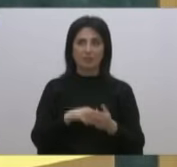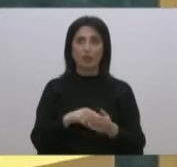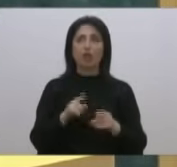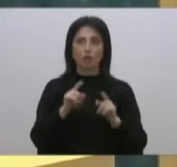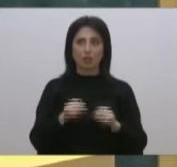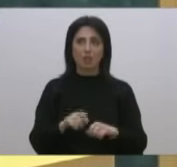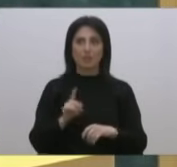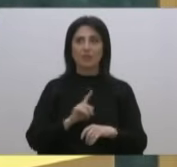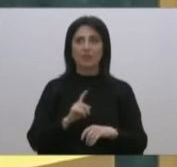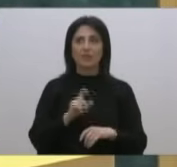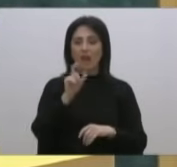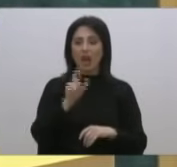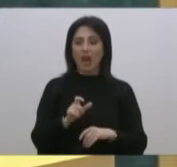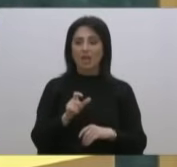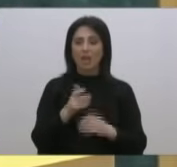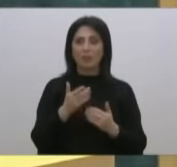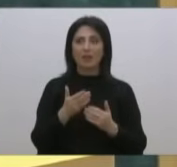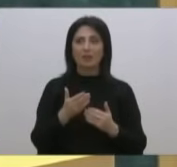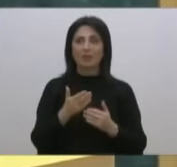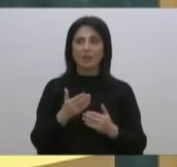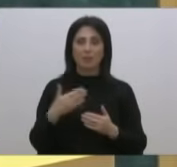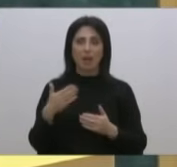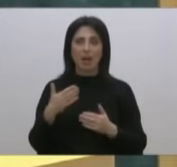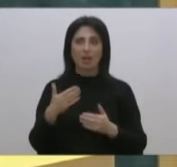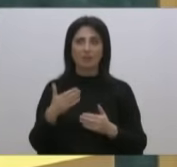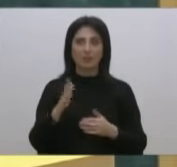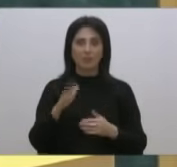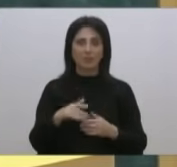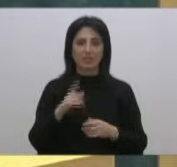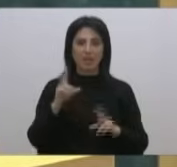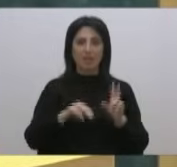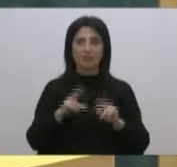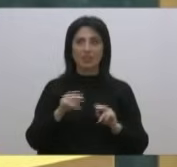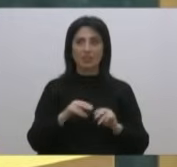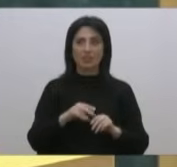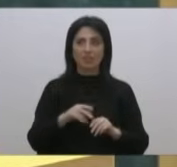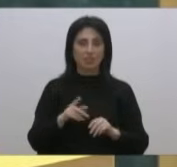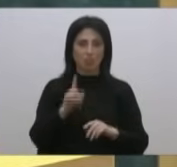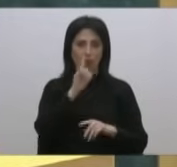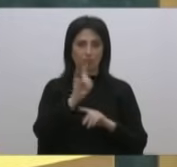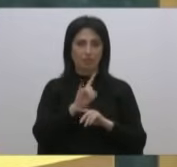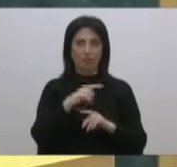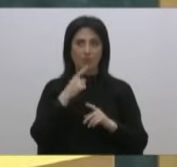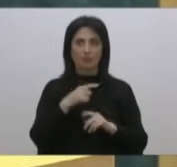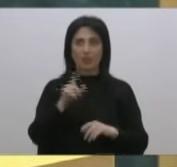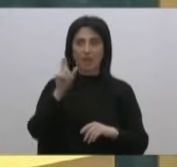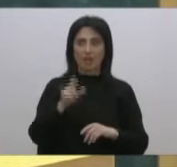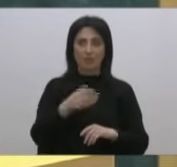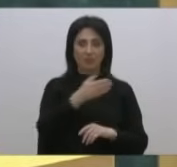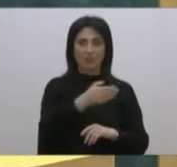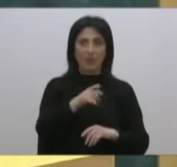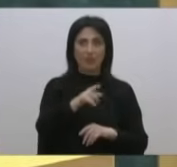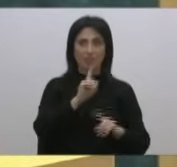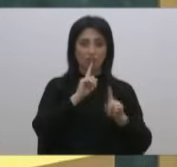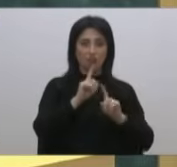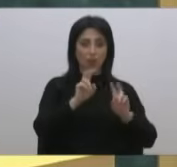ho șegiliatro, adamianuri mhare, mai zgai tu alisinot, tan tuil s-ro mambo, adamiaze, tuero,